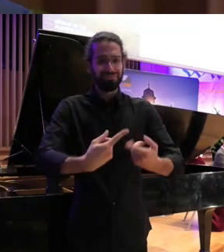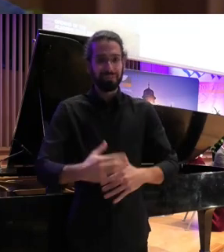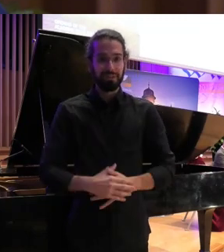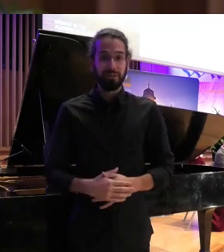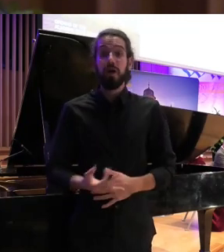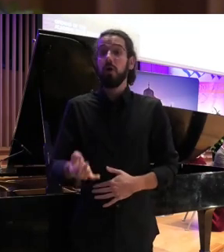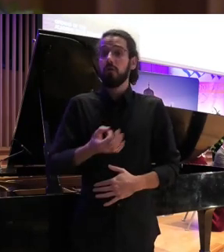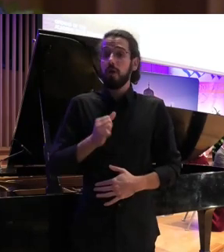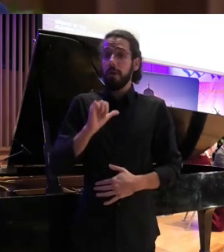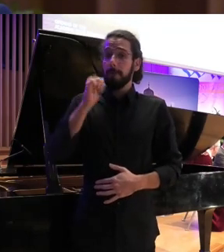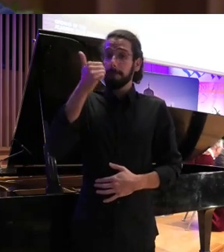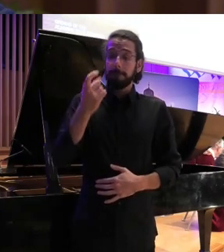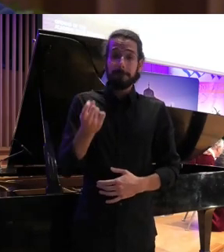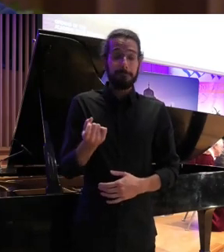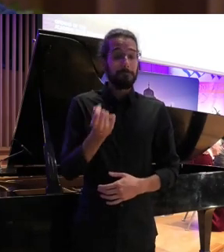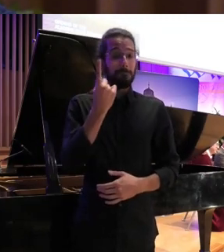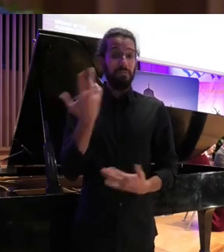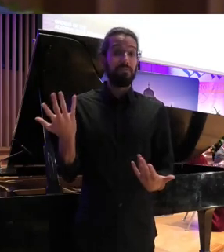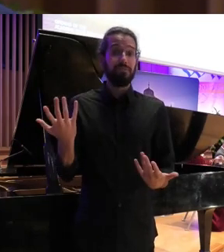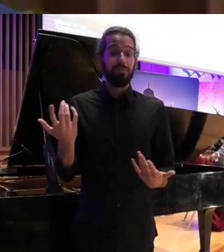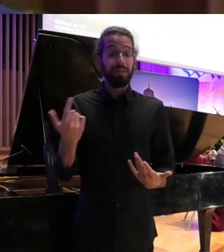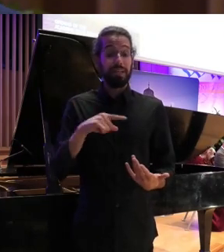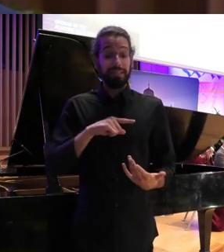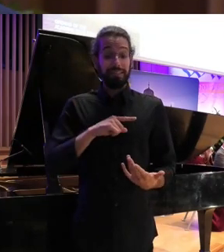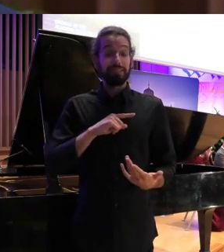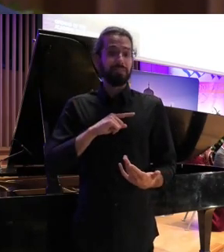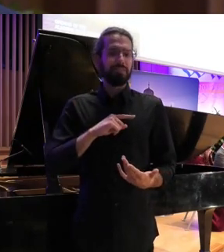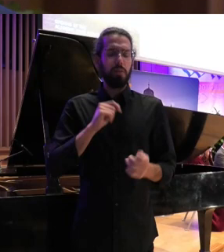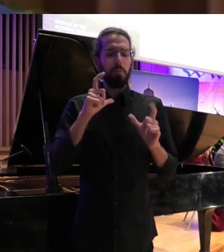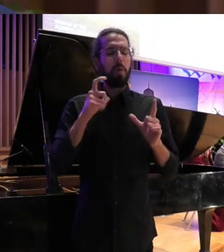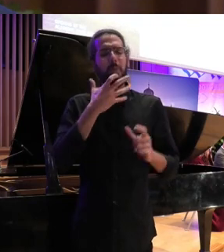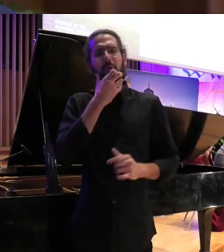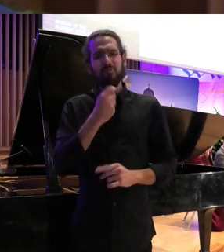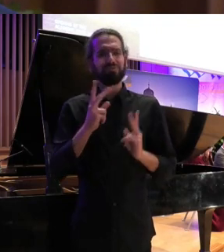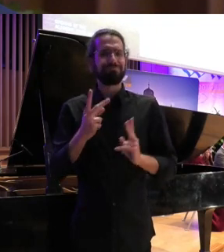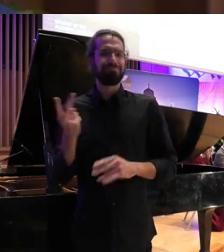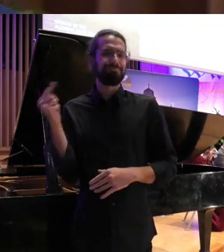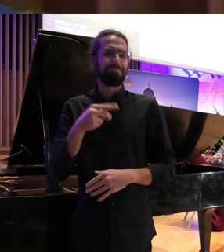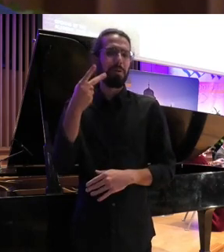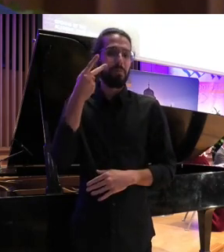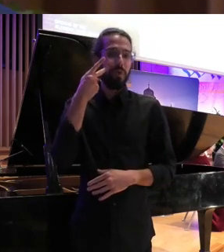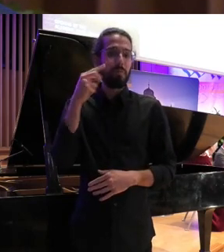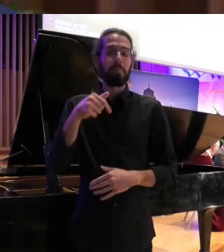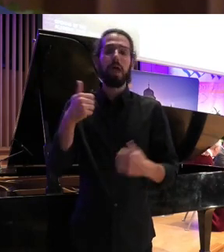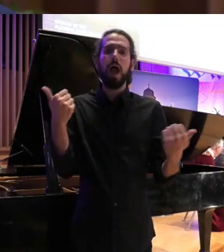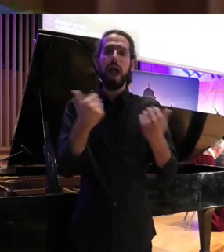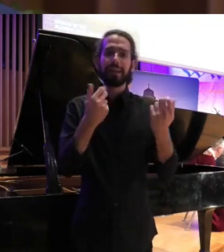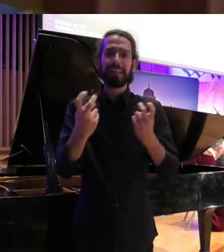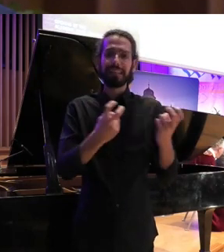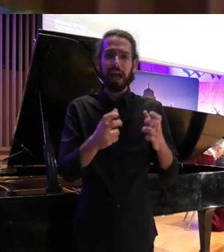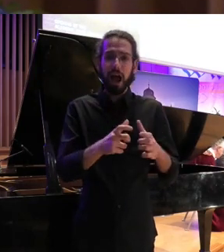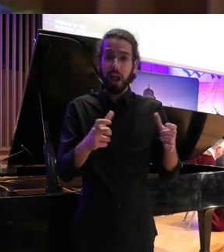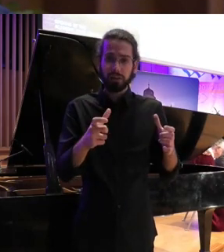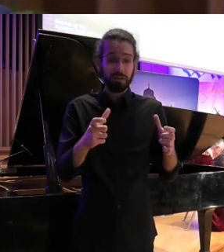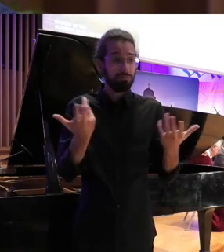selber fasziniert hat und ein Grund, warum ich auch nach Bonn gekommen bin, ist eben das neue Exzellenzcluster, was die gesamte Breite